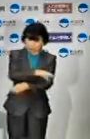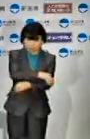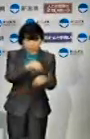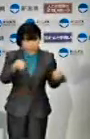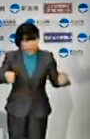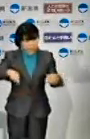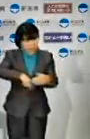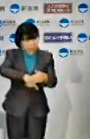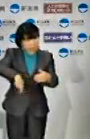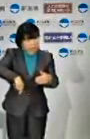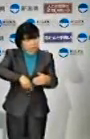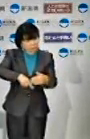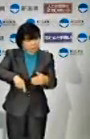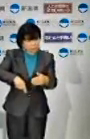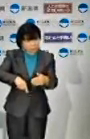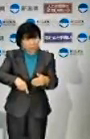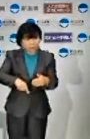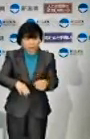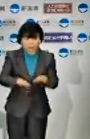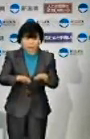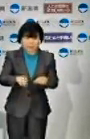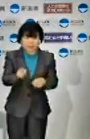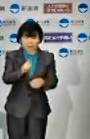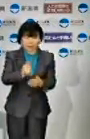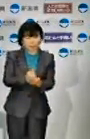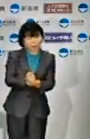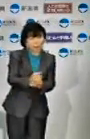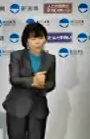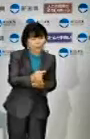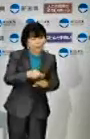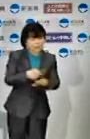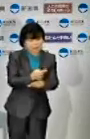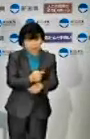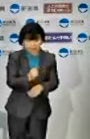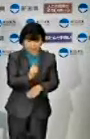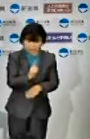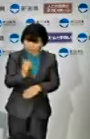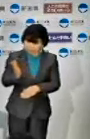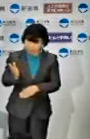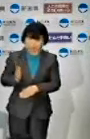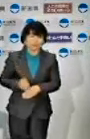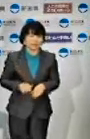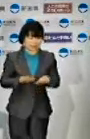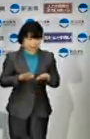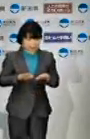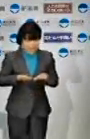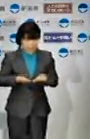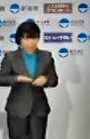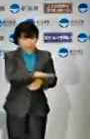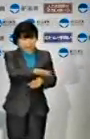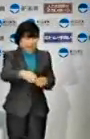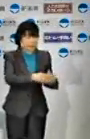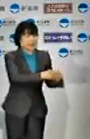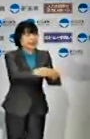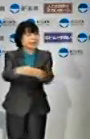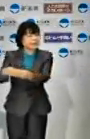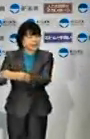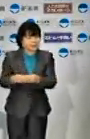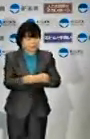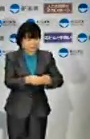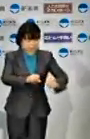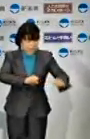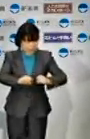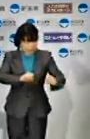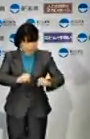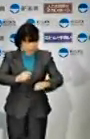お話しいただける範囲で現在どういう方向性なのかというの は、だからみんなでまさに、連携をして、活性